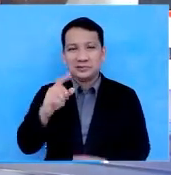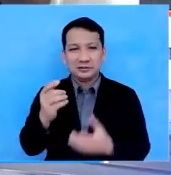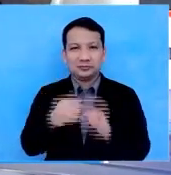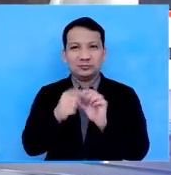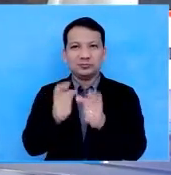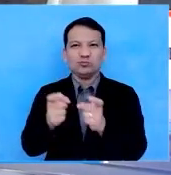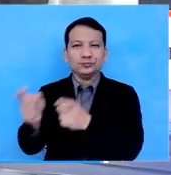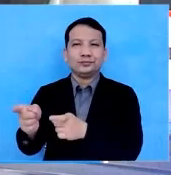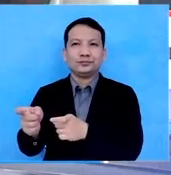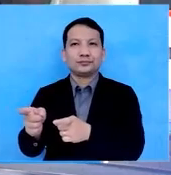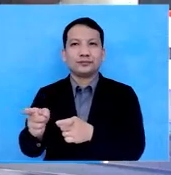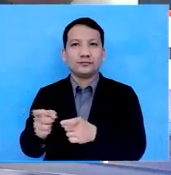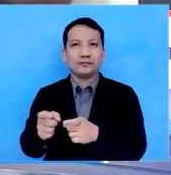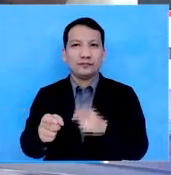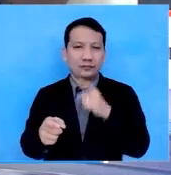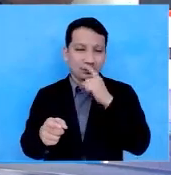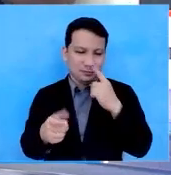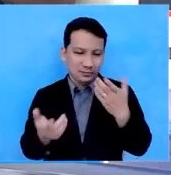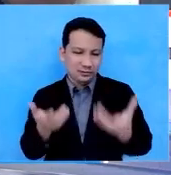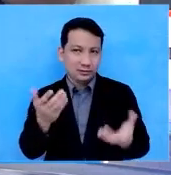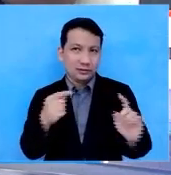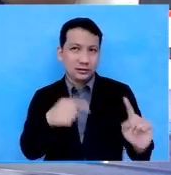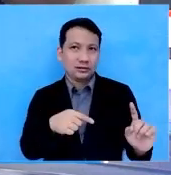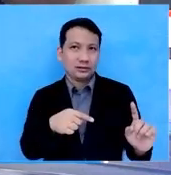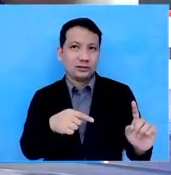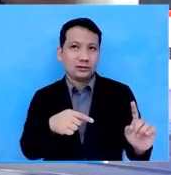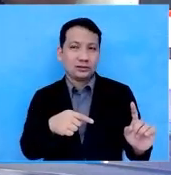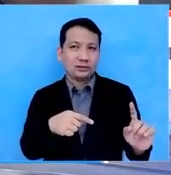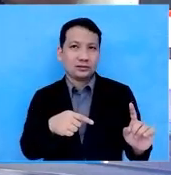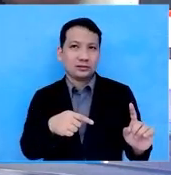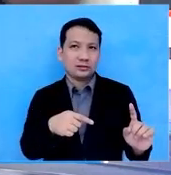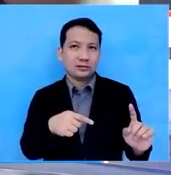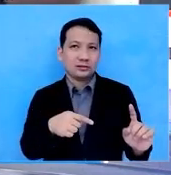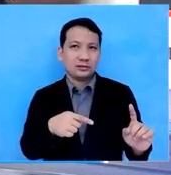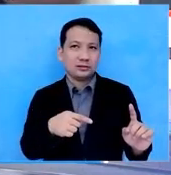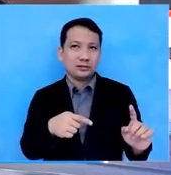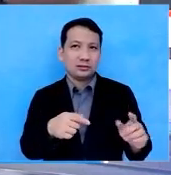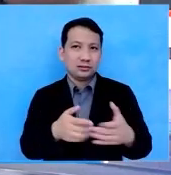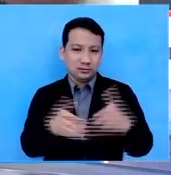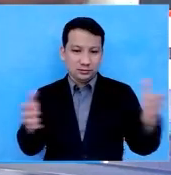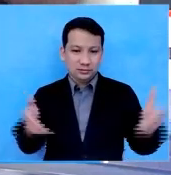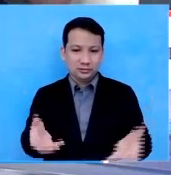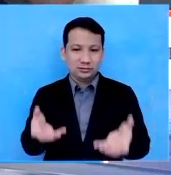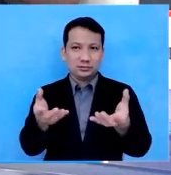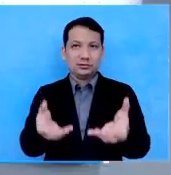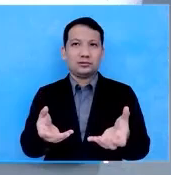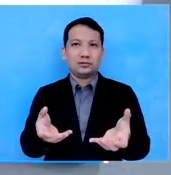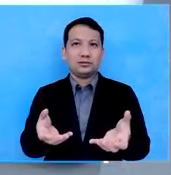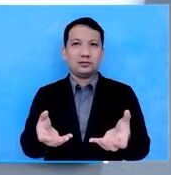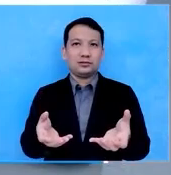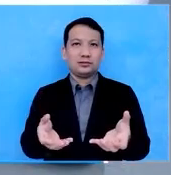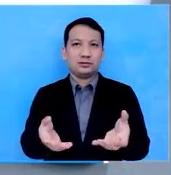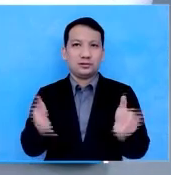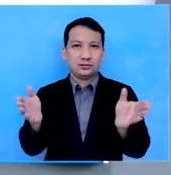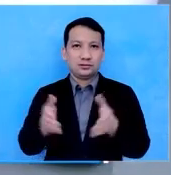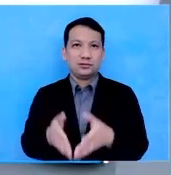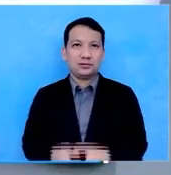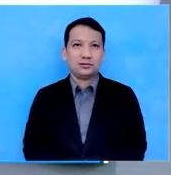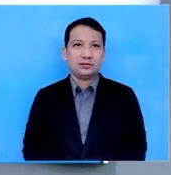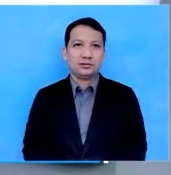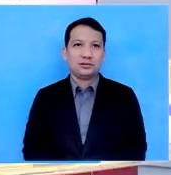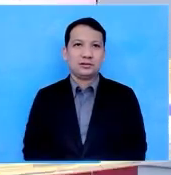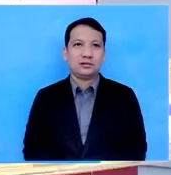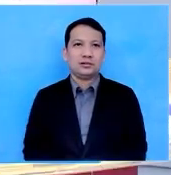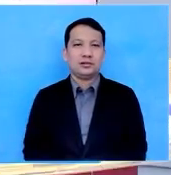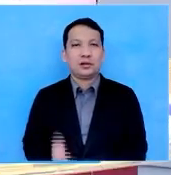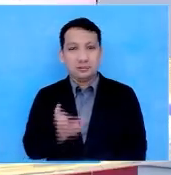sa Valentine's? Kasi parang ala ka naman regaluhan mo yung jowa mo ng isang buong cake, di ba? May mga maliliit lang yan, di ba? Yes, para po